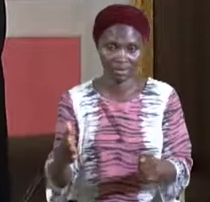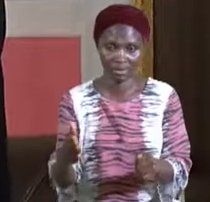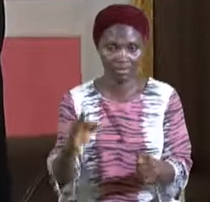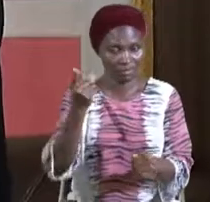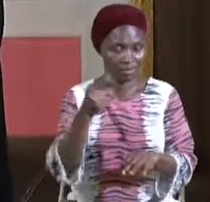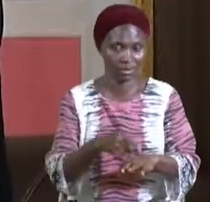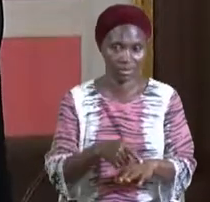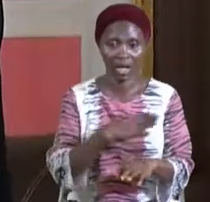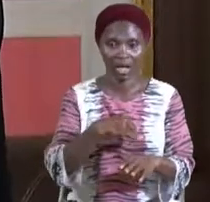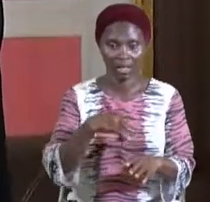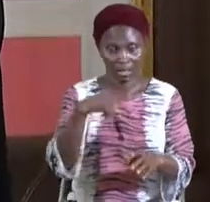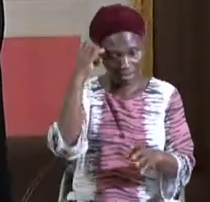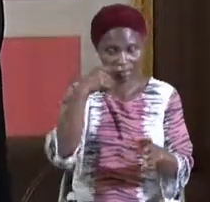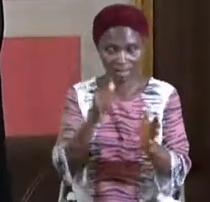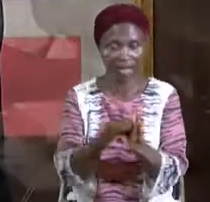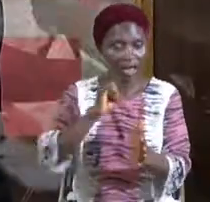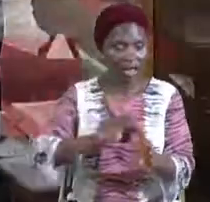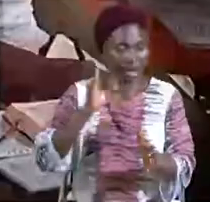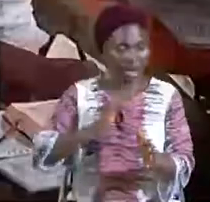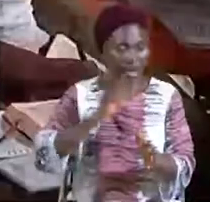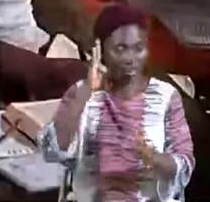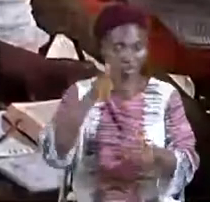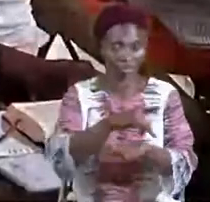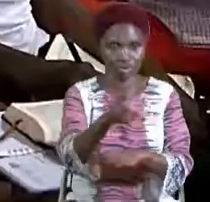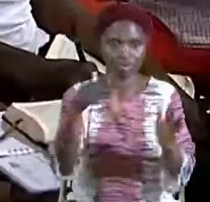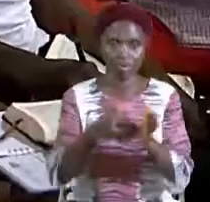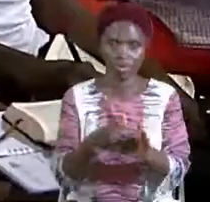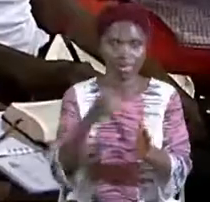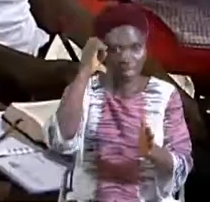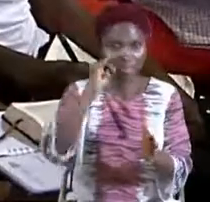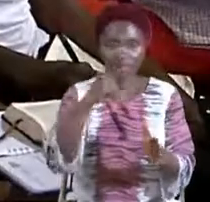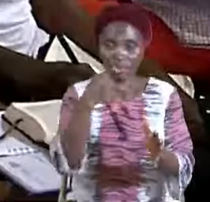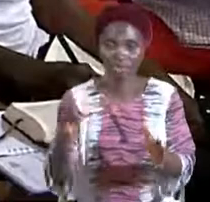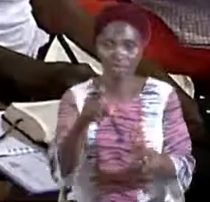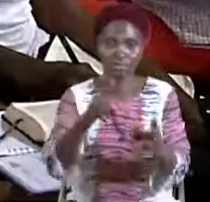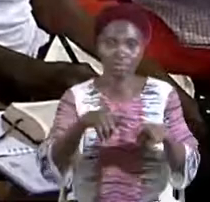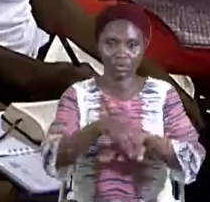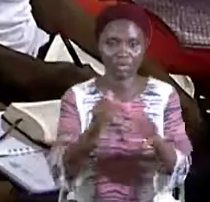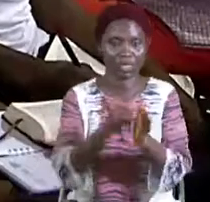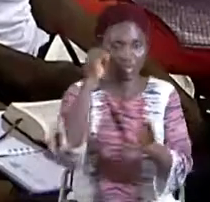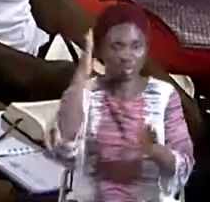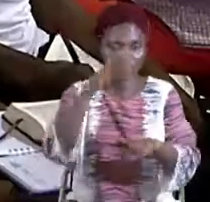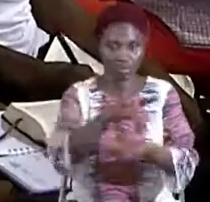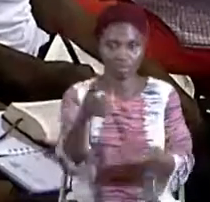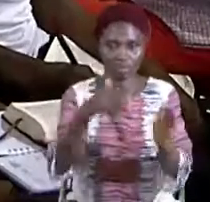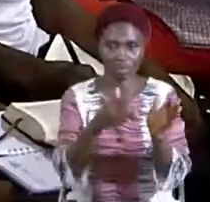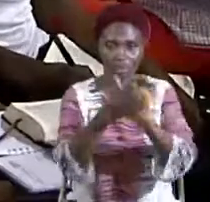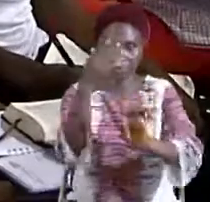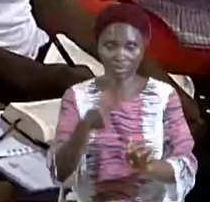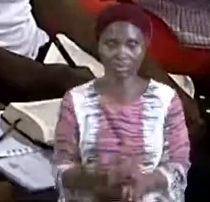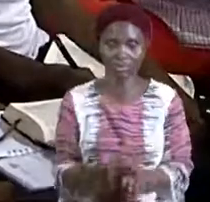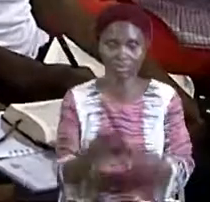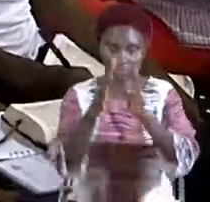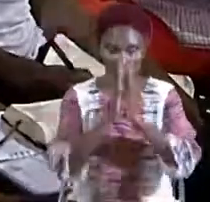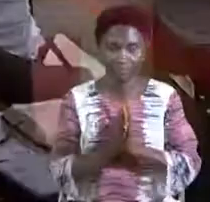toucher encore. Et il te dit ce soir, je vais te toucher encore. Il va te toucher encore au nom de Jésus.